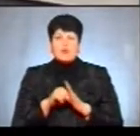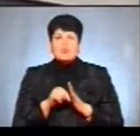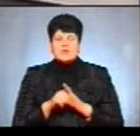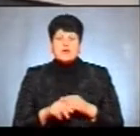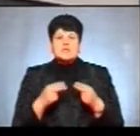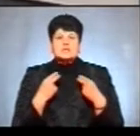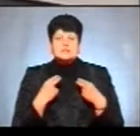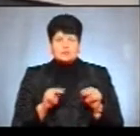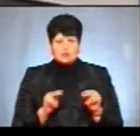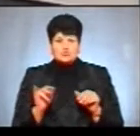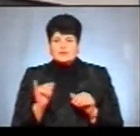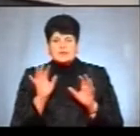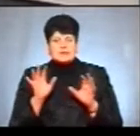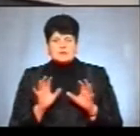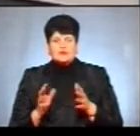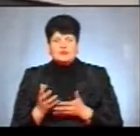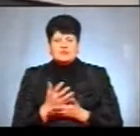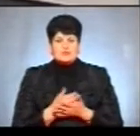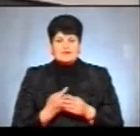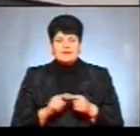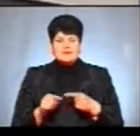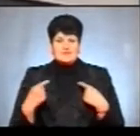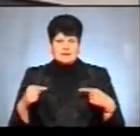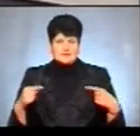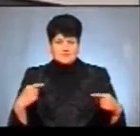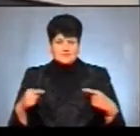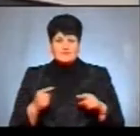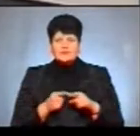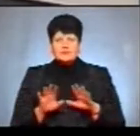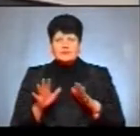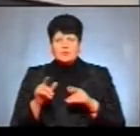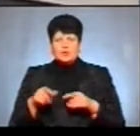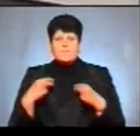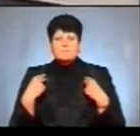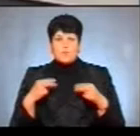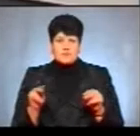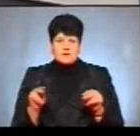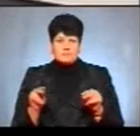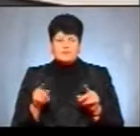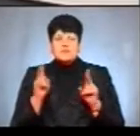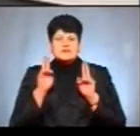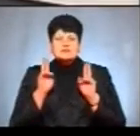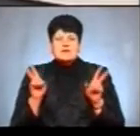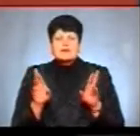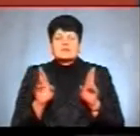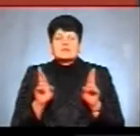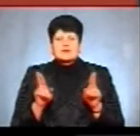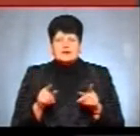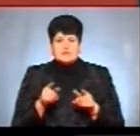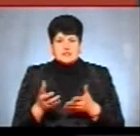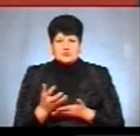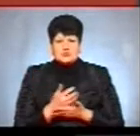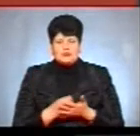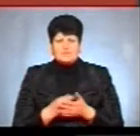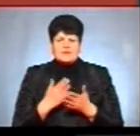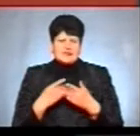збуту і незаконної заготівлі – це різні. В даному випадку люди продають. Ми не знаємо, яким чином вони їх здобули. Бо тому що